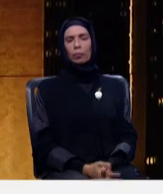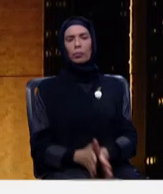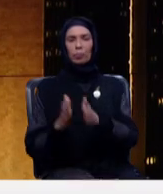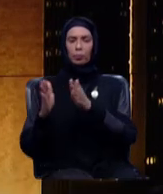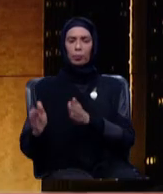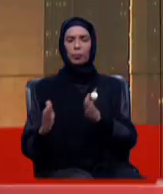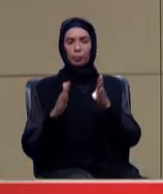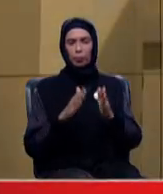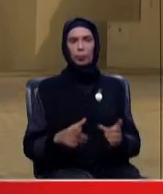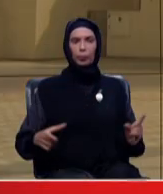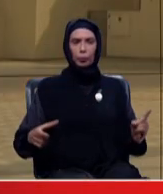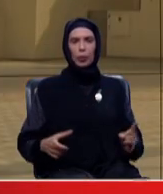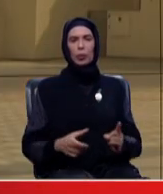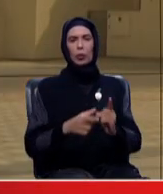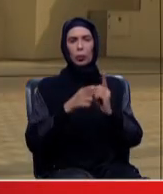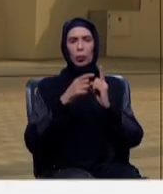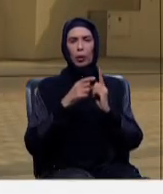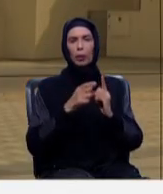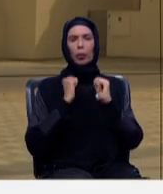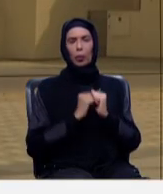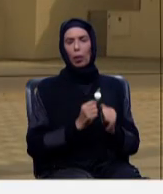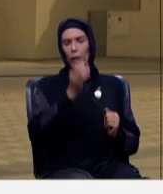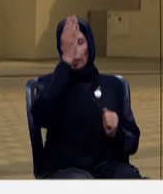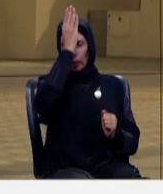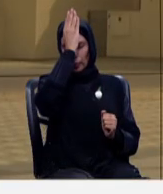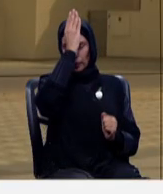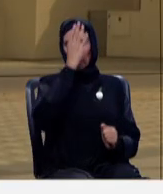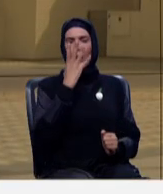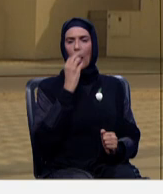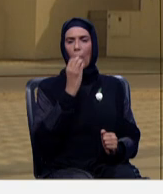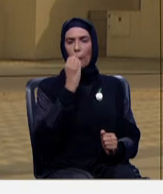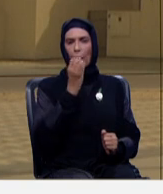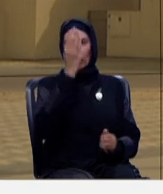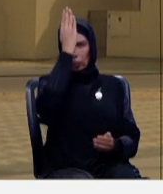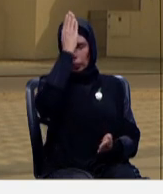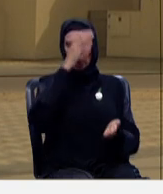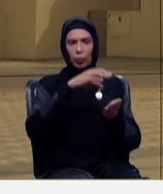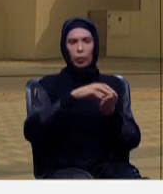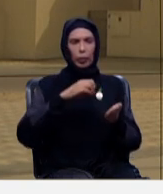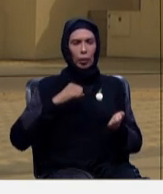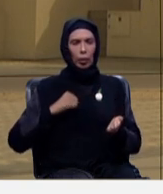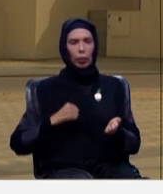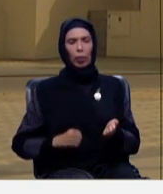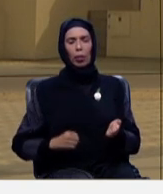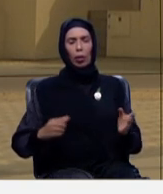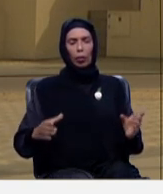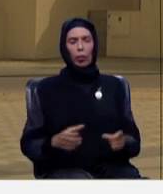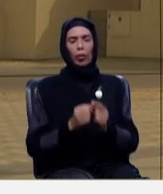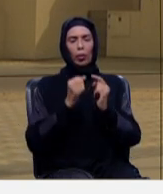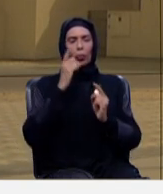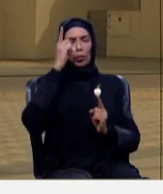برعاية كريمة من قبل حضرة صاحب الجلالة الملك حمد بن عيسى آل خليفة ملك البلاد المفدى حفظه الله